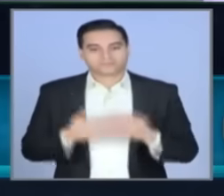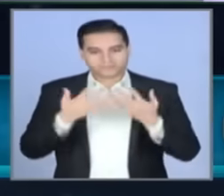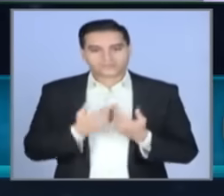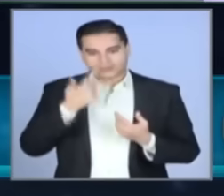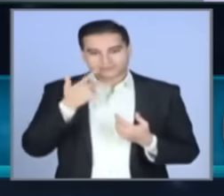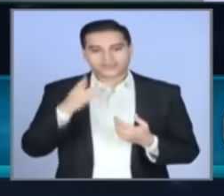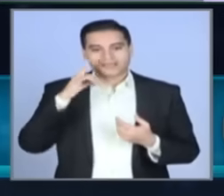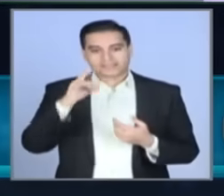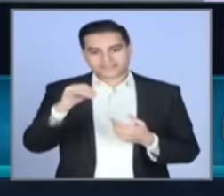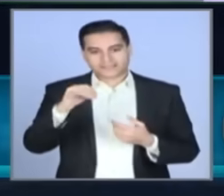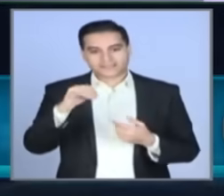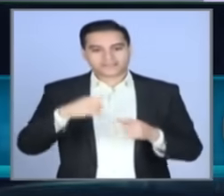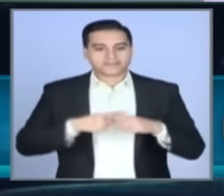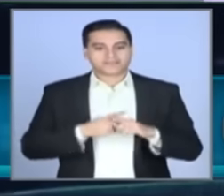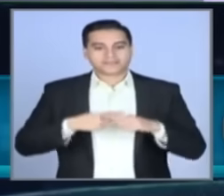حل مسألة الآتية.